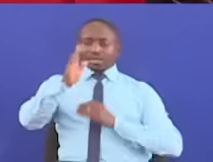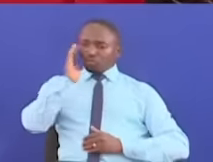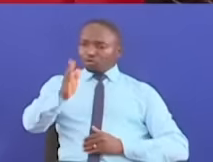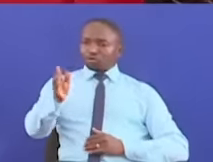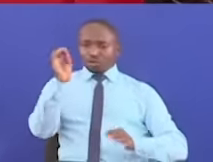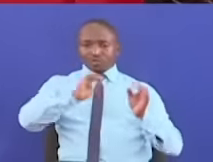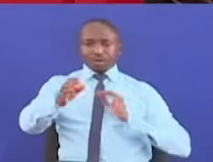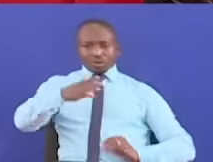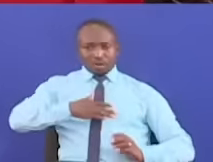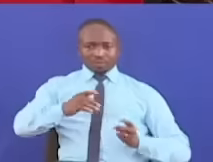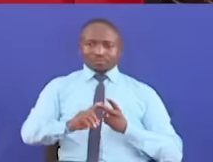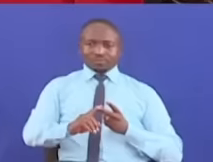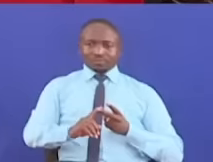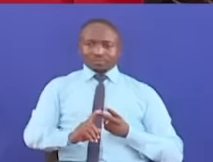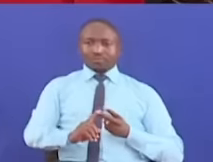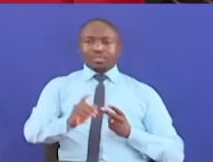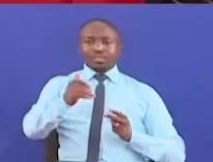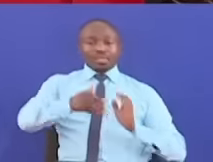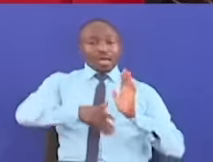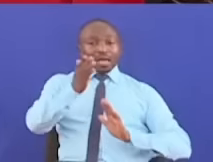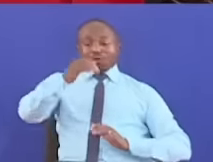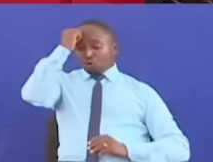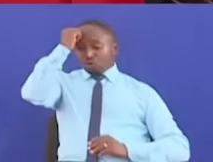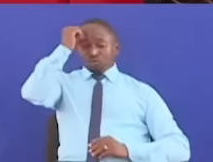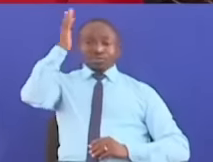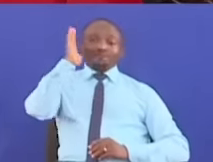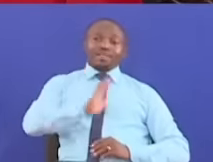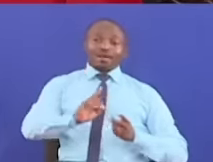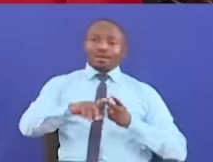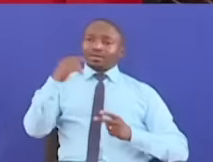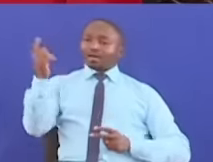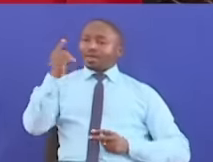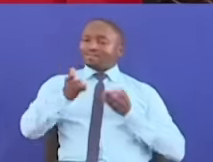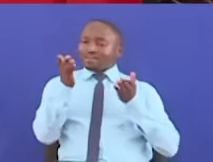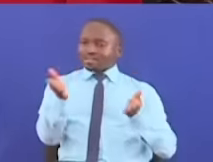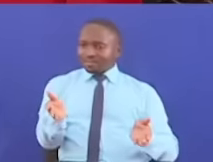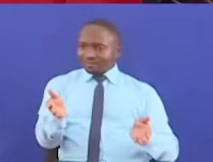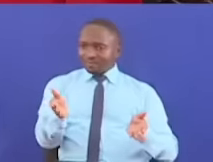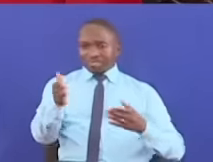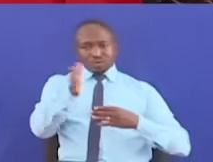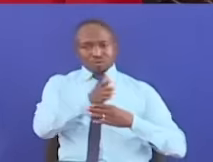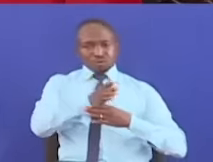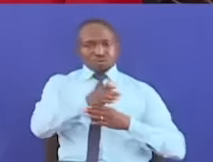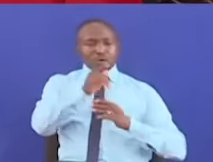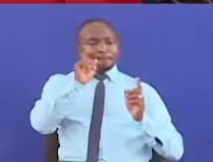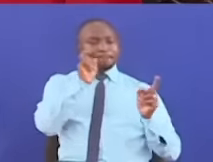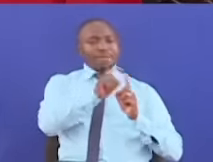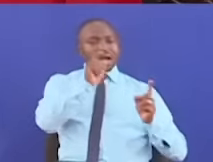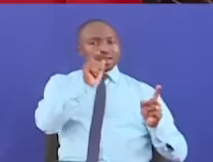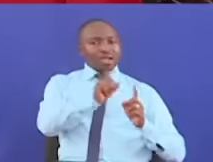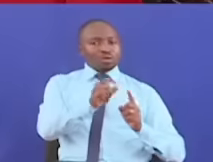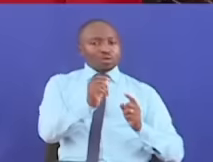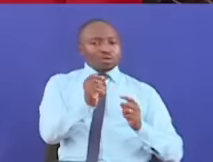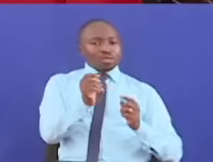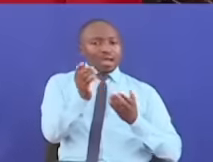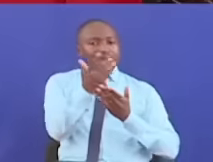mchanga wangu na Nina anza kuw kumbia vij na taifa hili juu Ya manen ya aina ya